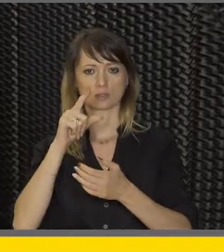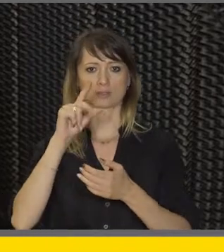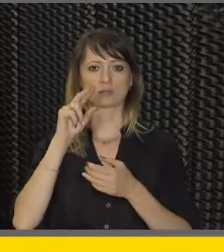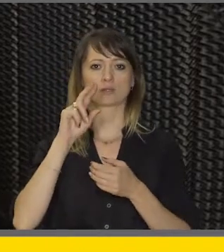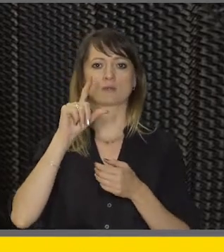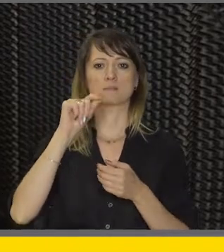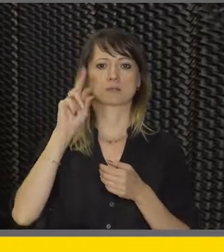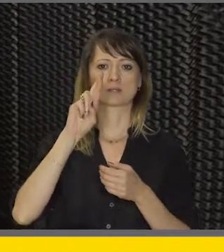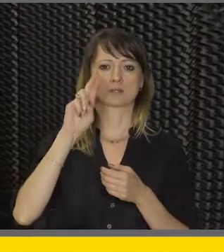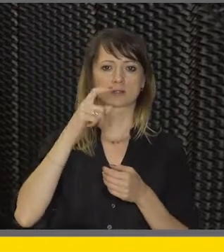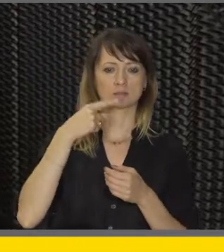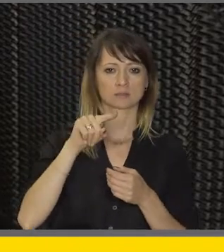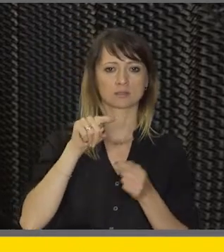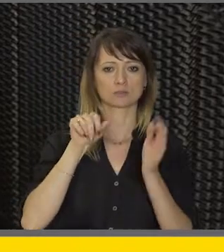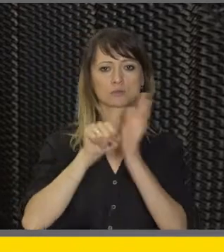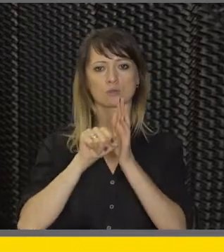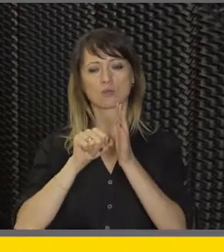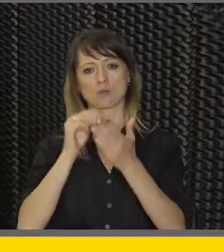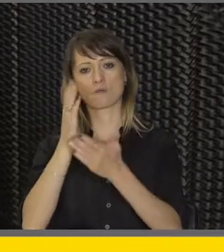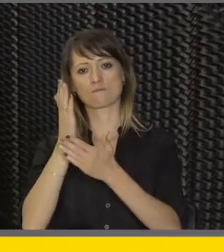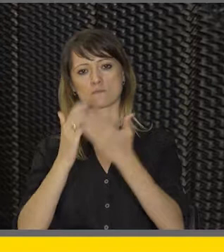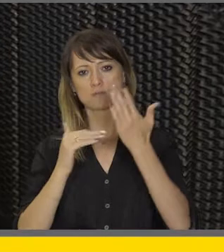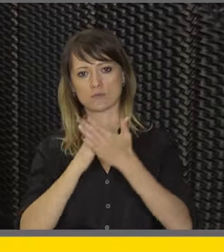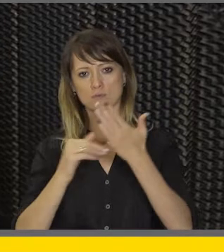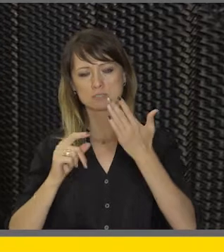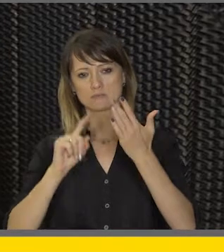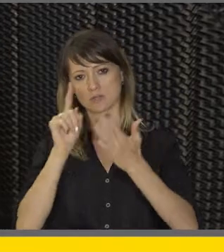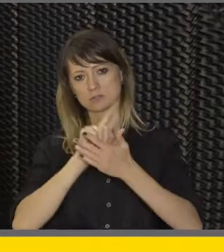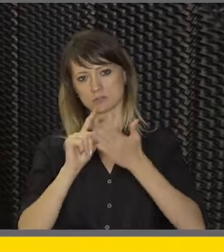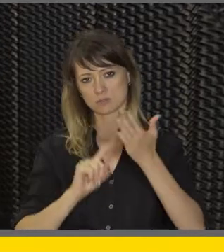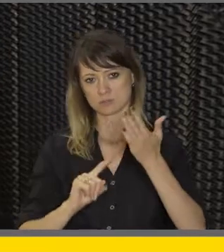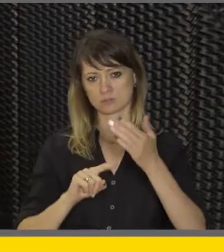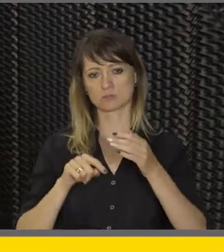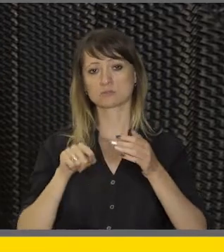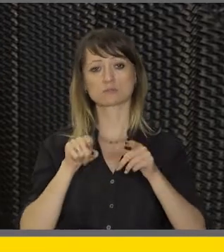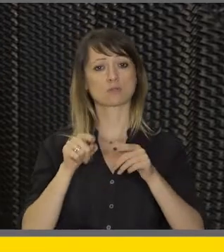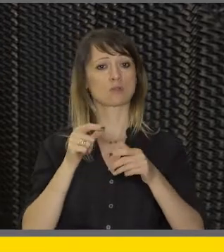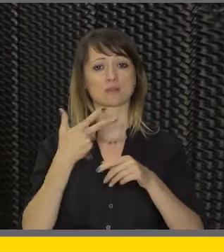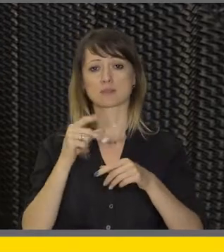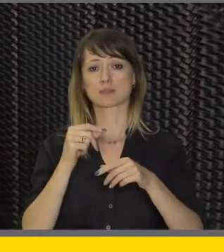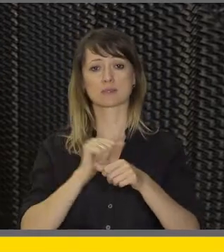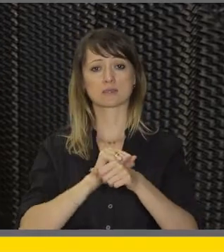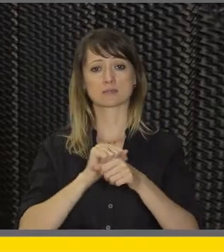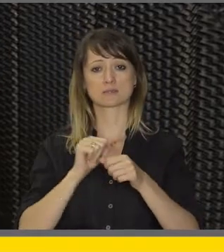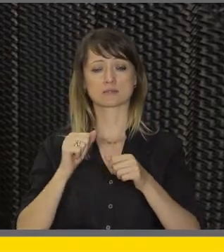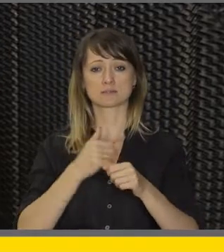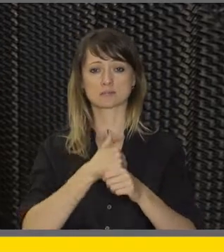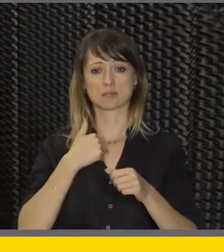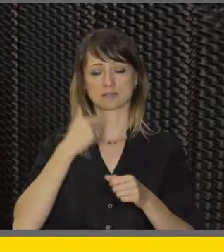województwa śląskiego według klasyfikacji Eurostatu. Więc to nie jest nasz wymysł. To jest coś, co powszechnie